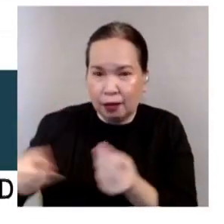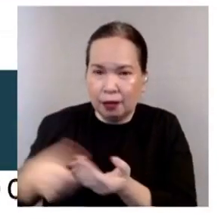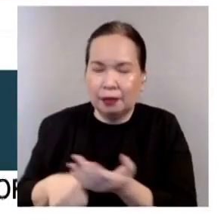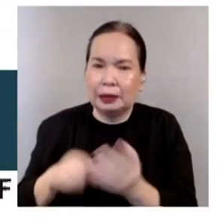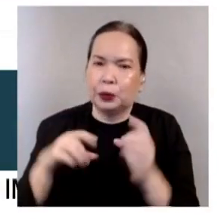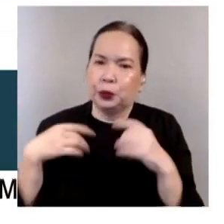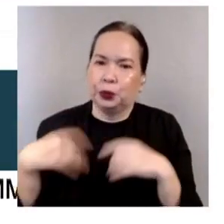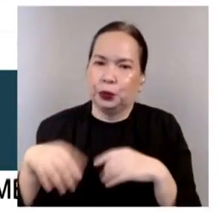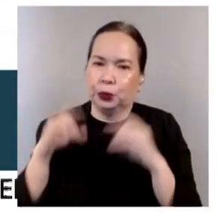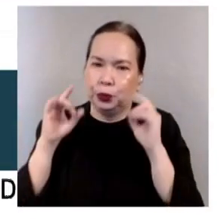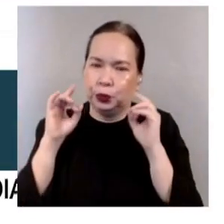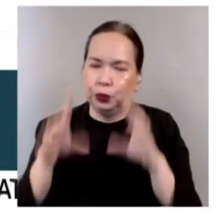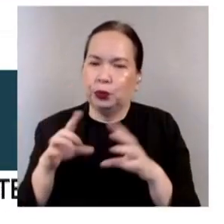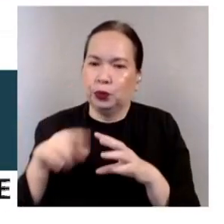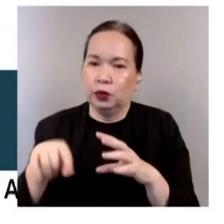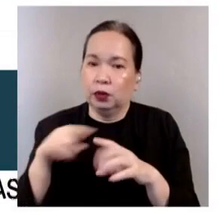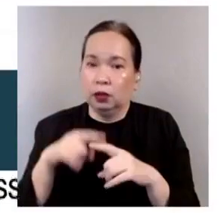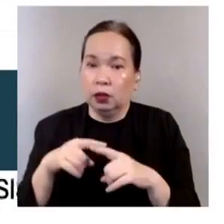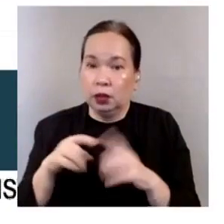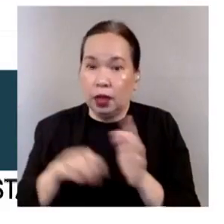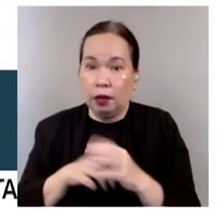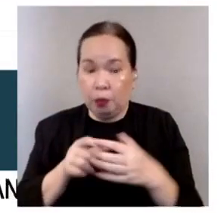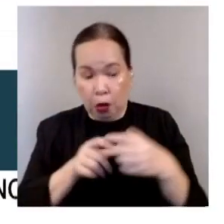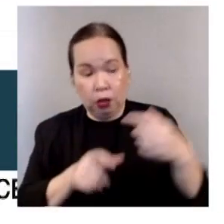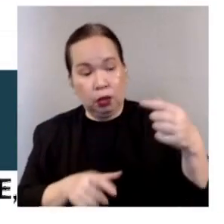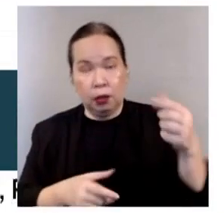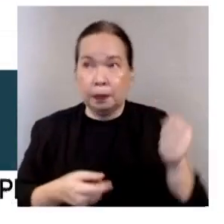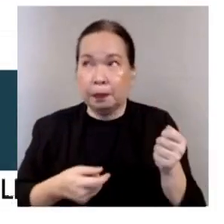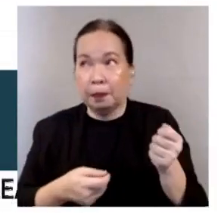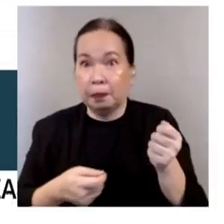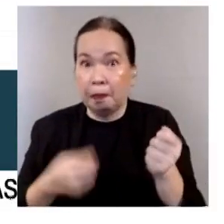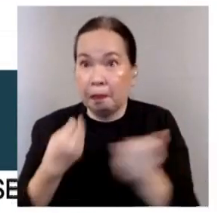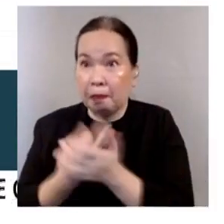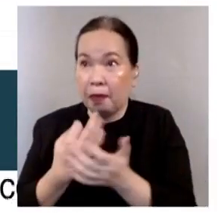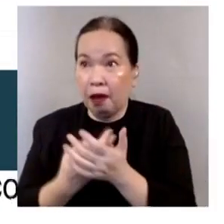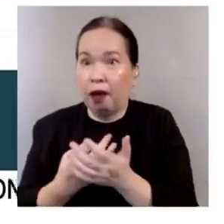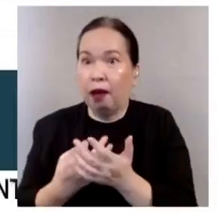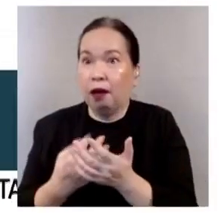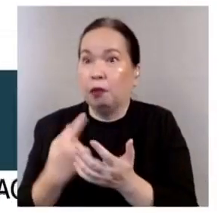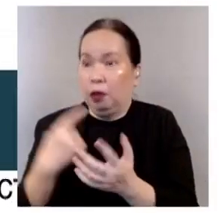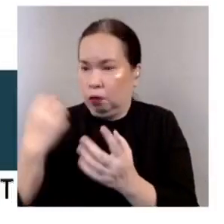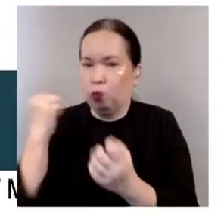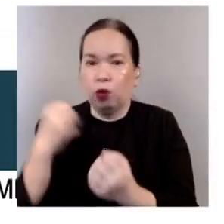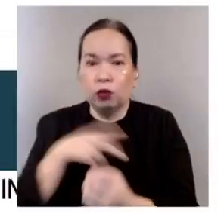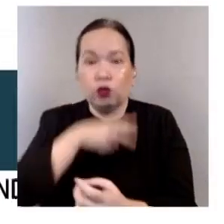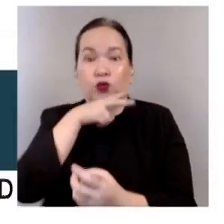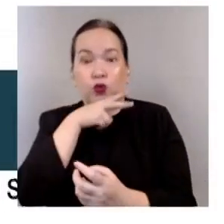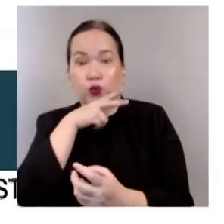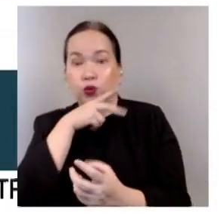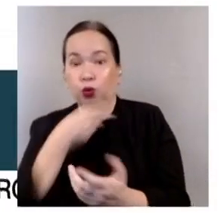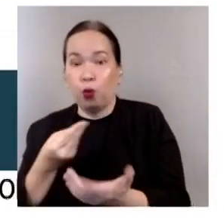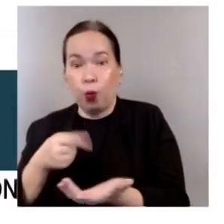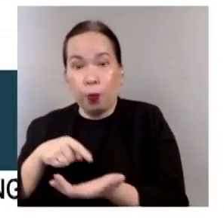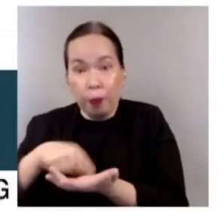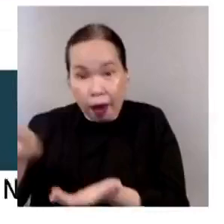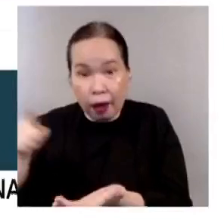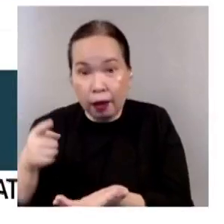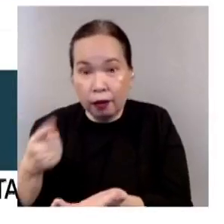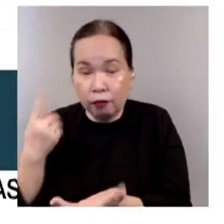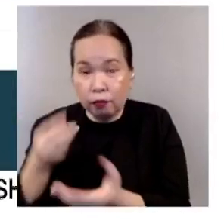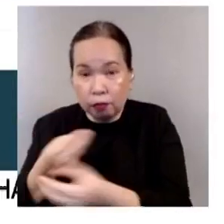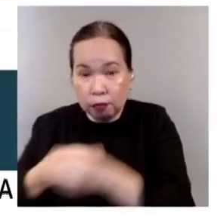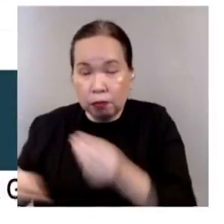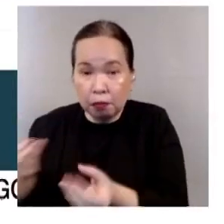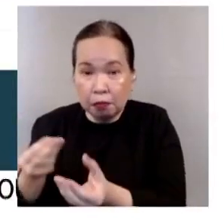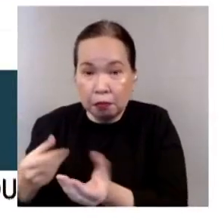Nakakagulat, no? May dala ka lang para pernalya, may dala kang pera, presume na nag-vote buy ka, no? O kaya naman, eh, mahaba ang